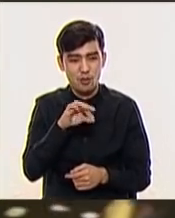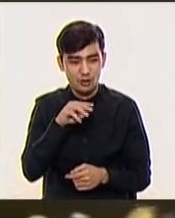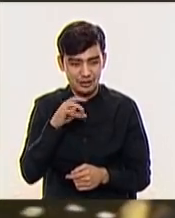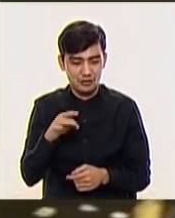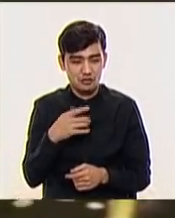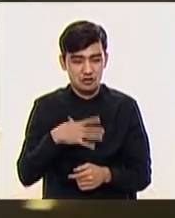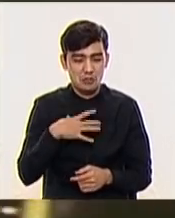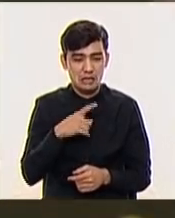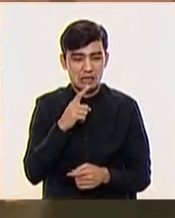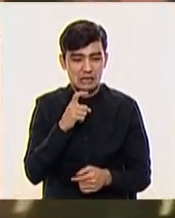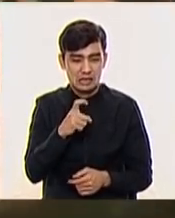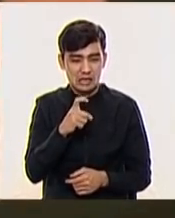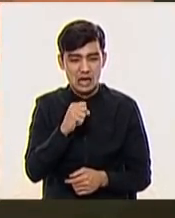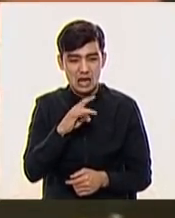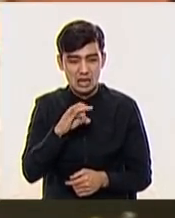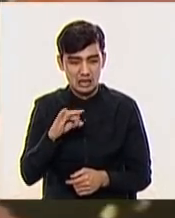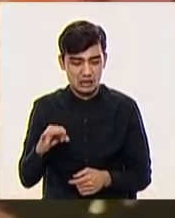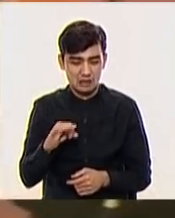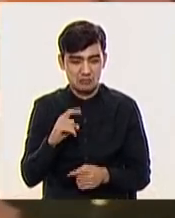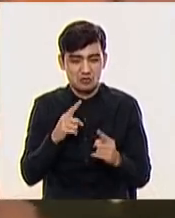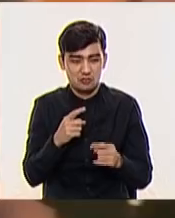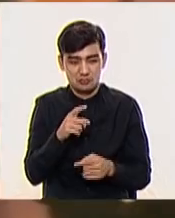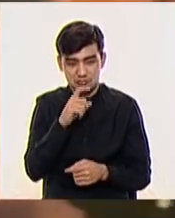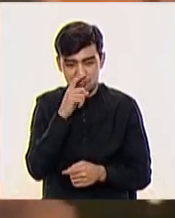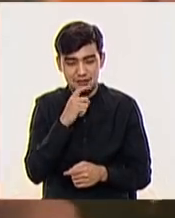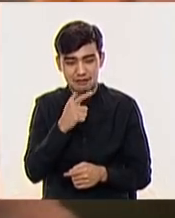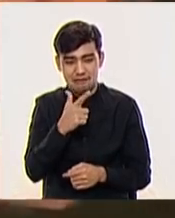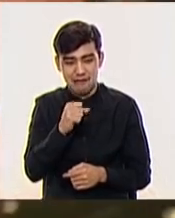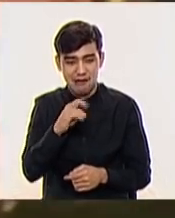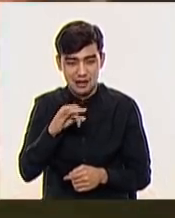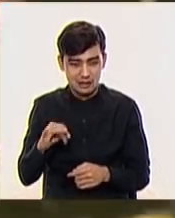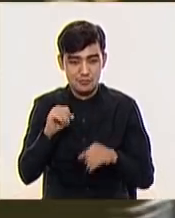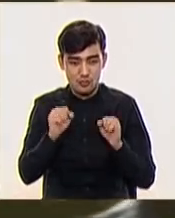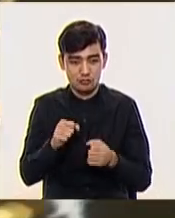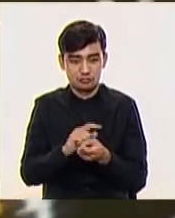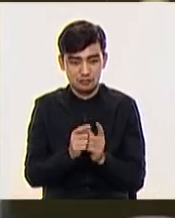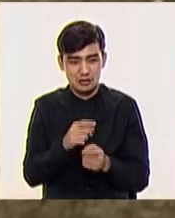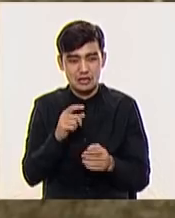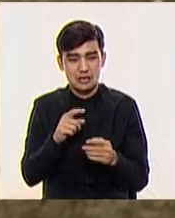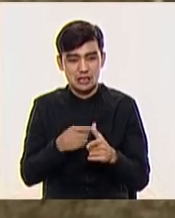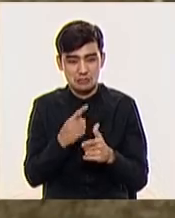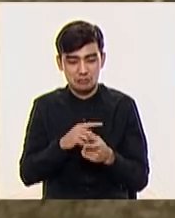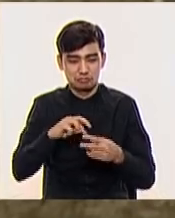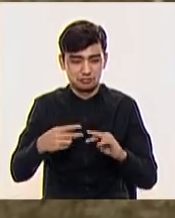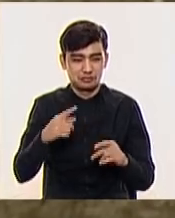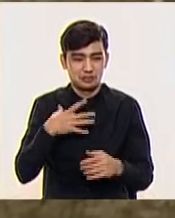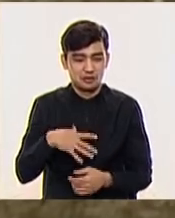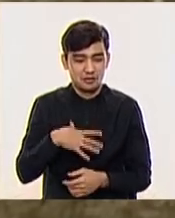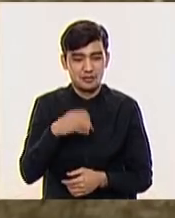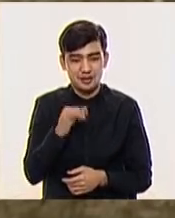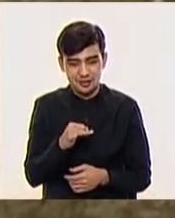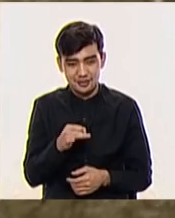Харри деп жазды, Харри деп, соны Гарри деп жазасыса болмаймаз, аттарды зачем өзгерді? Айқынның